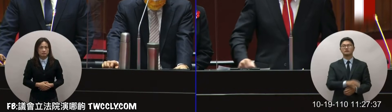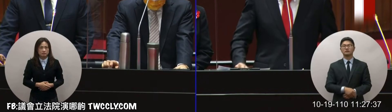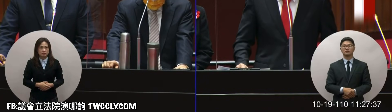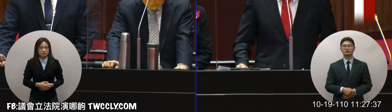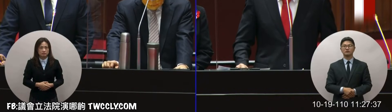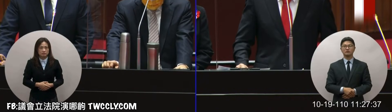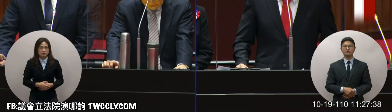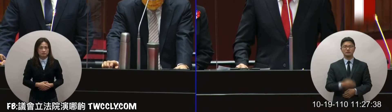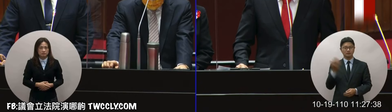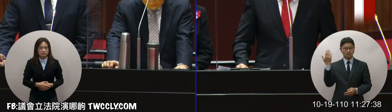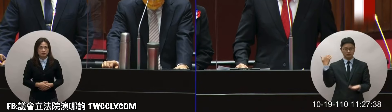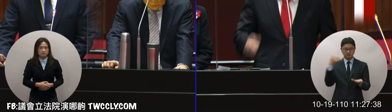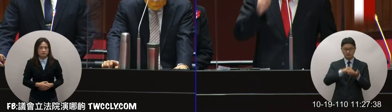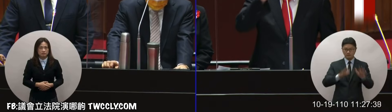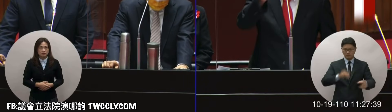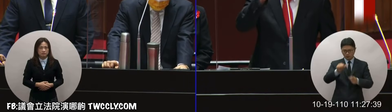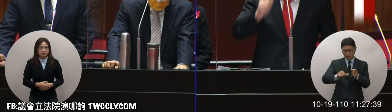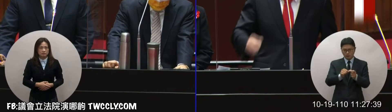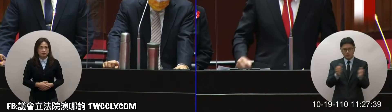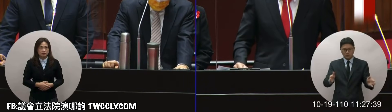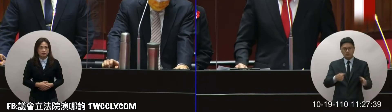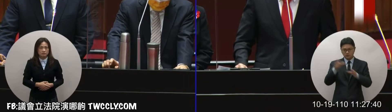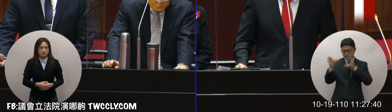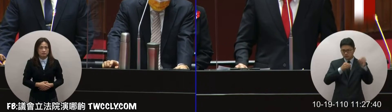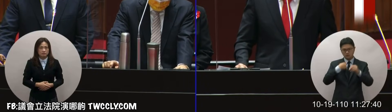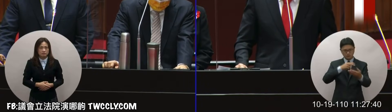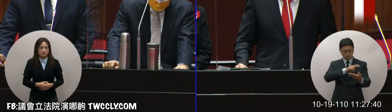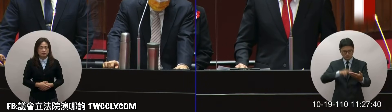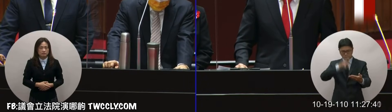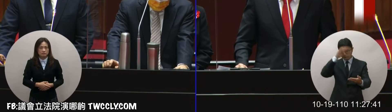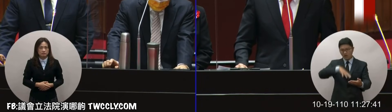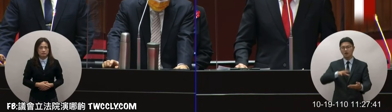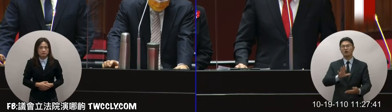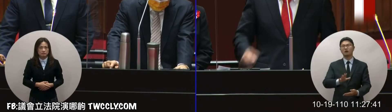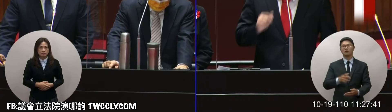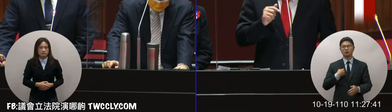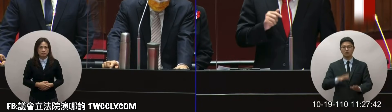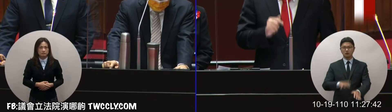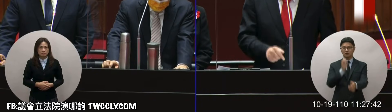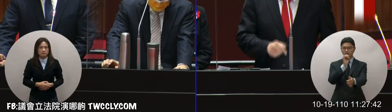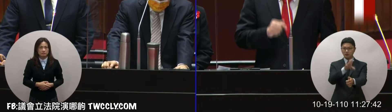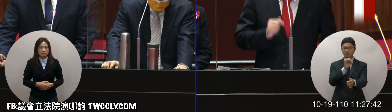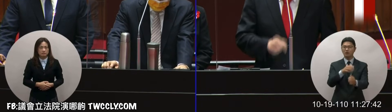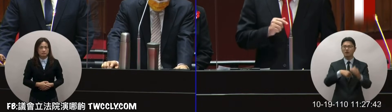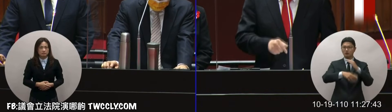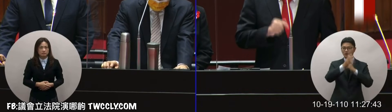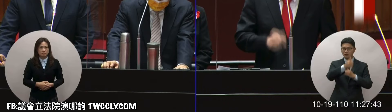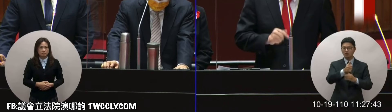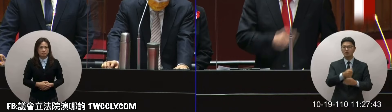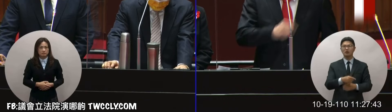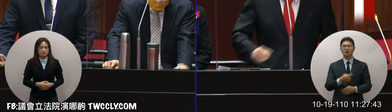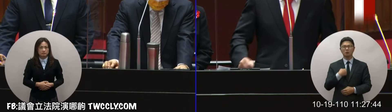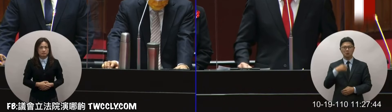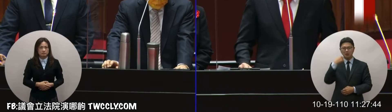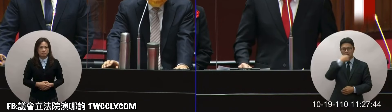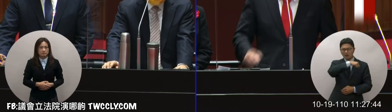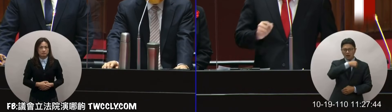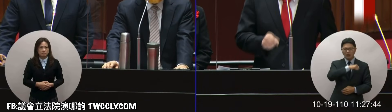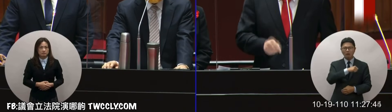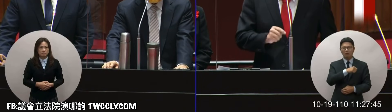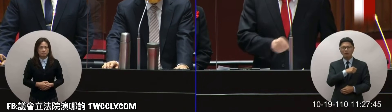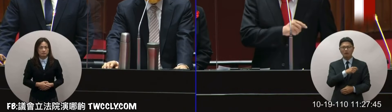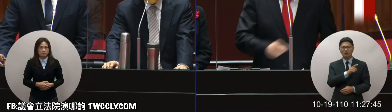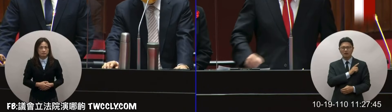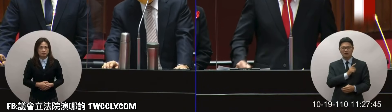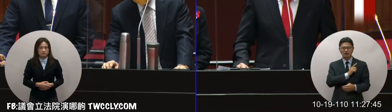全部都看过。本席现在告诉院长，不要把台湾越做越小，